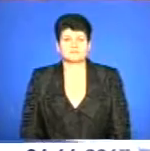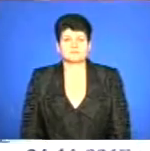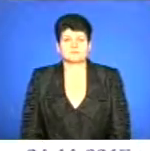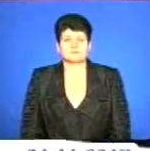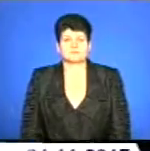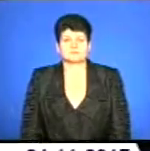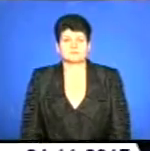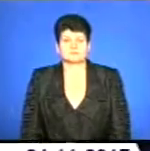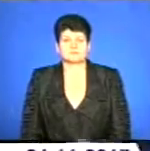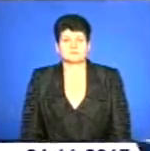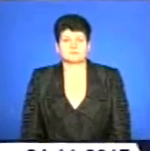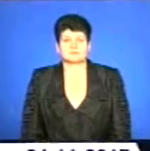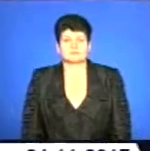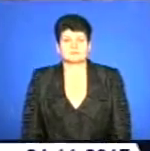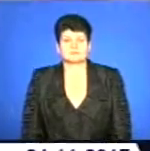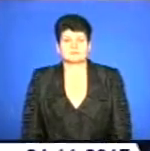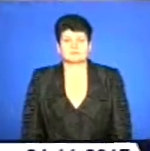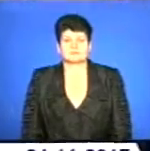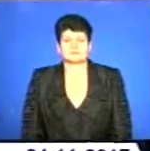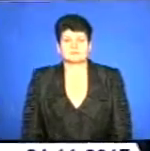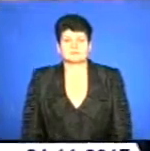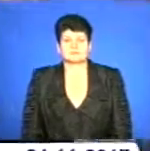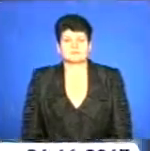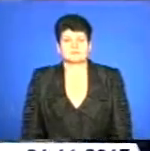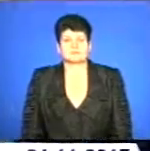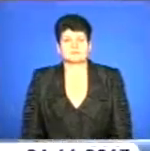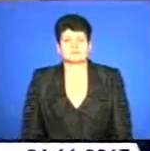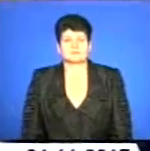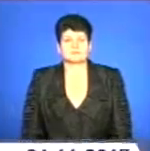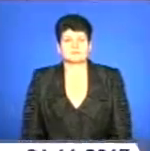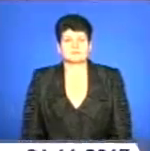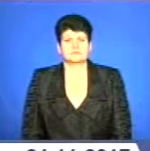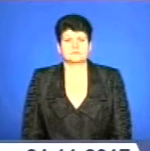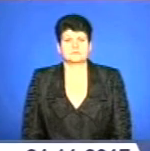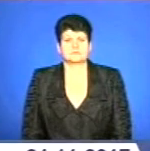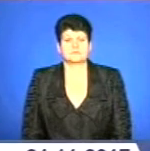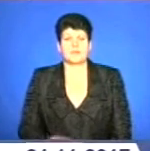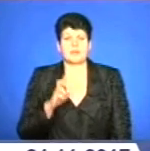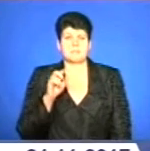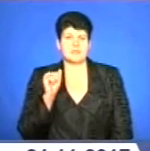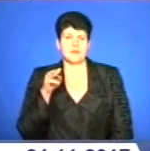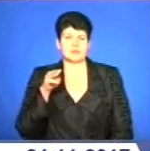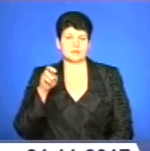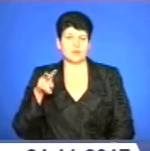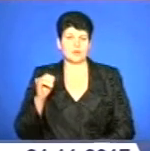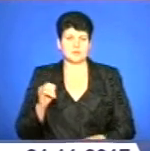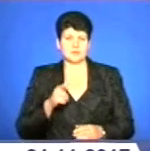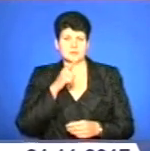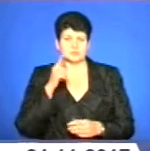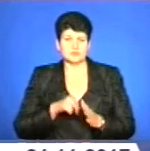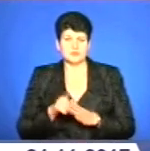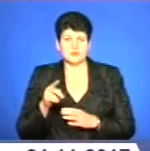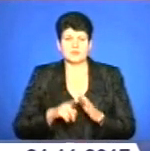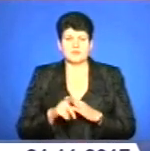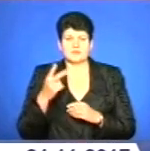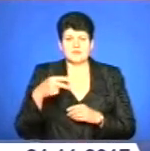Yeah. Триатлонний сезон розпочато. Стартував він